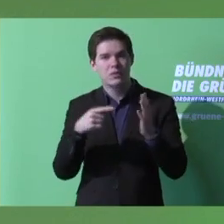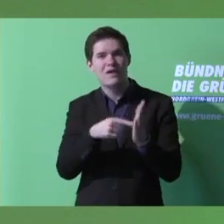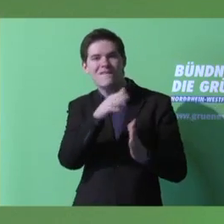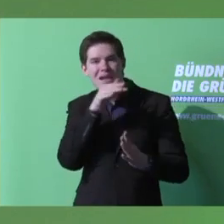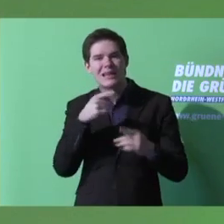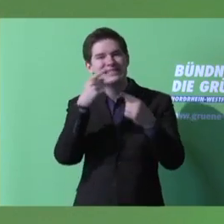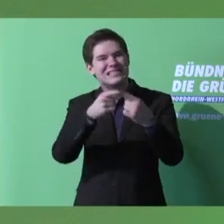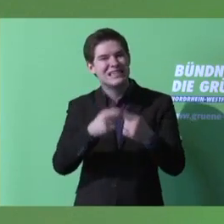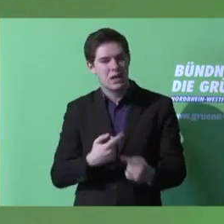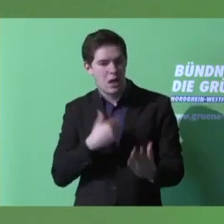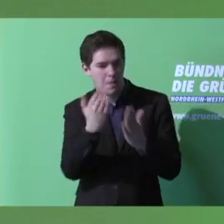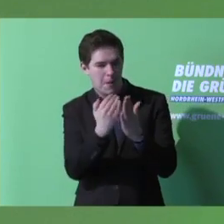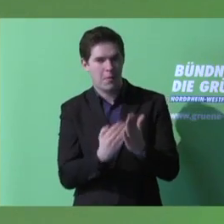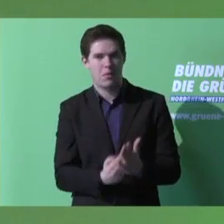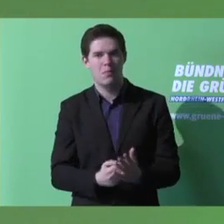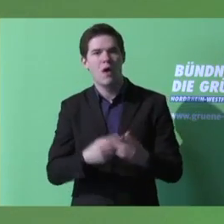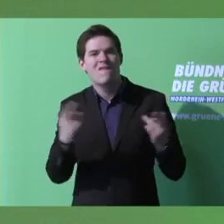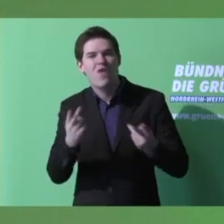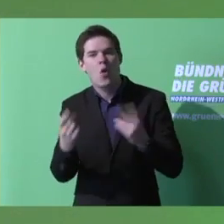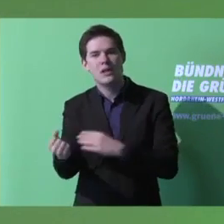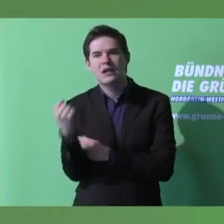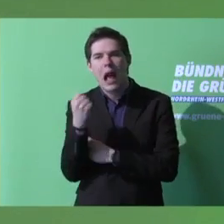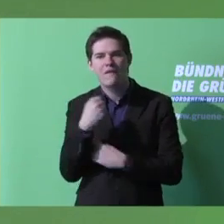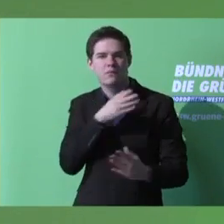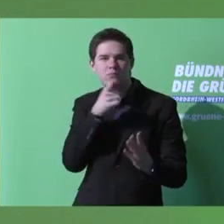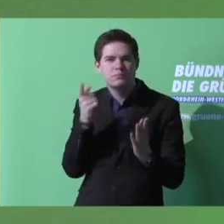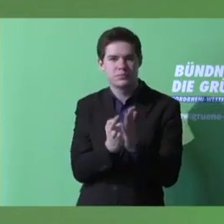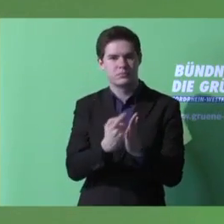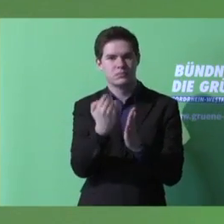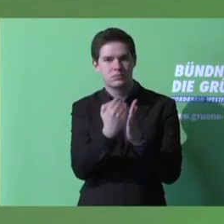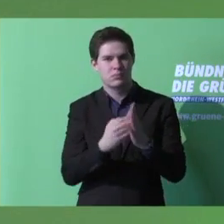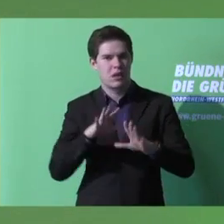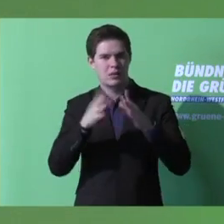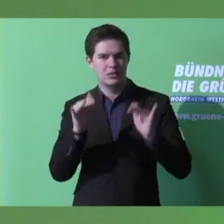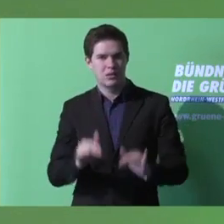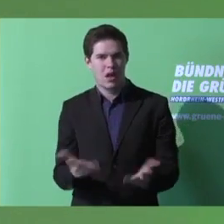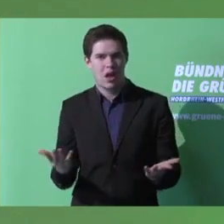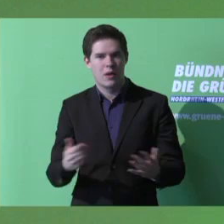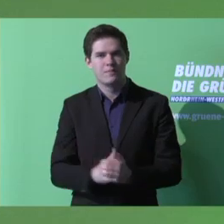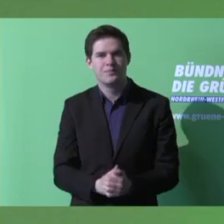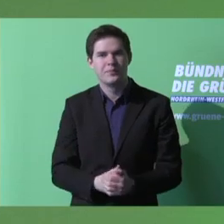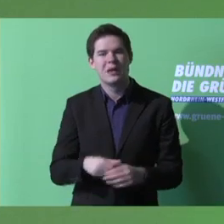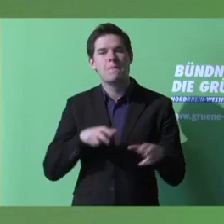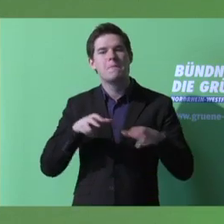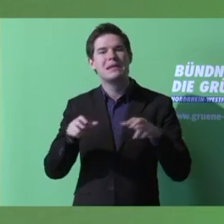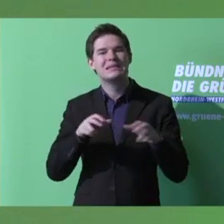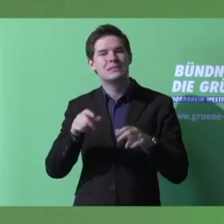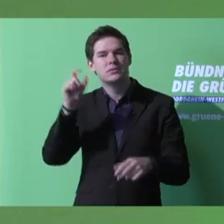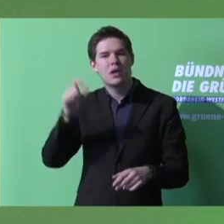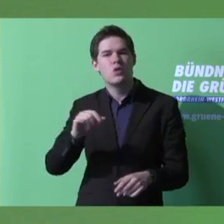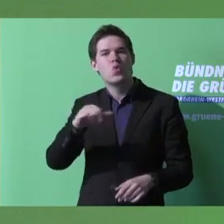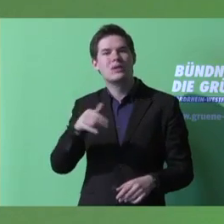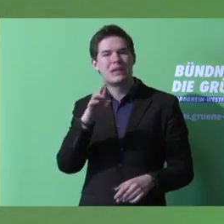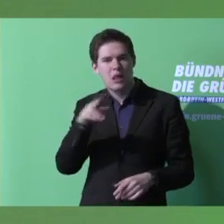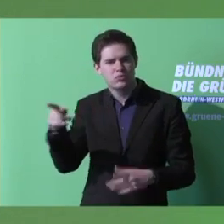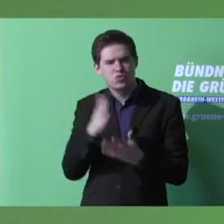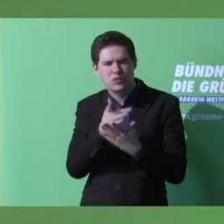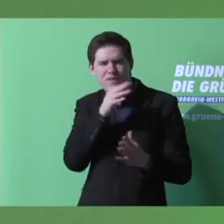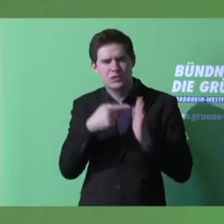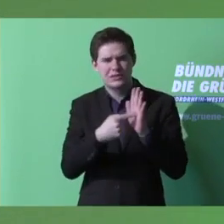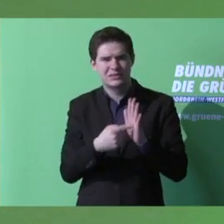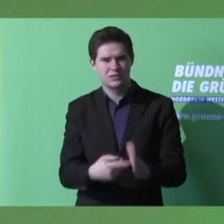Windkrafterlass, Förderung Kraft-Wärme-Koppelung. Unser Klimaschutzminister Johannes Remmel hat auch hier Zeichen gesetzt. Abschaffung